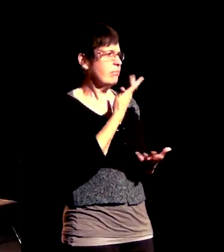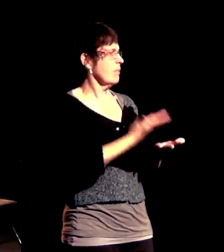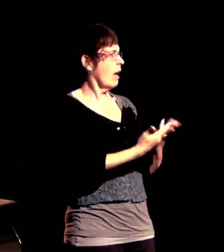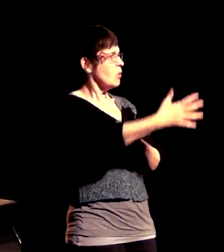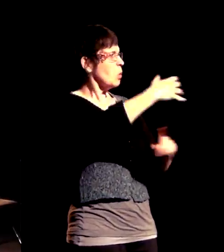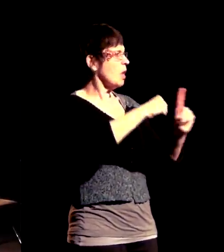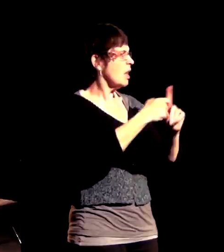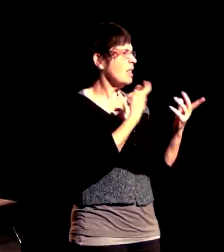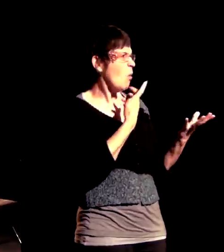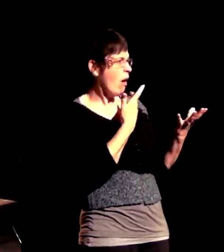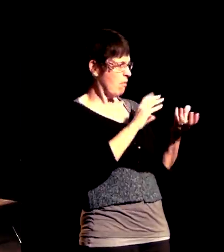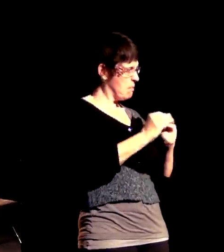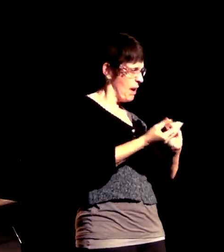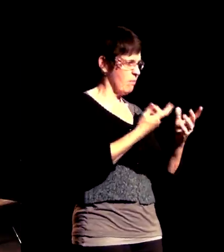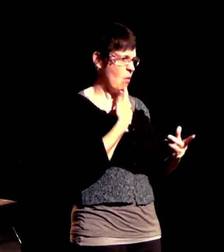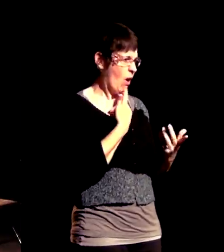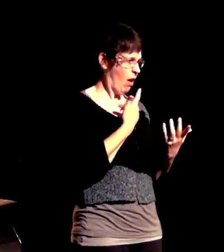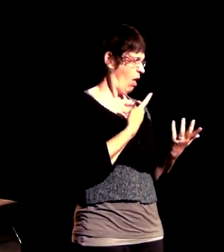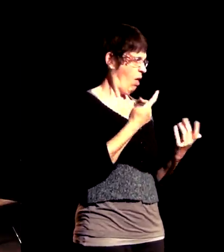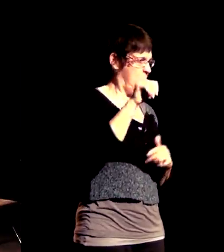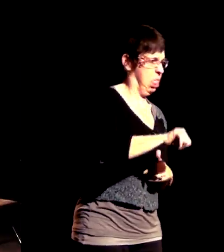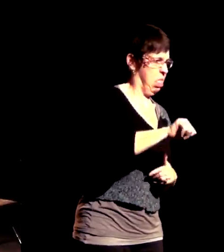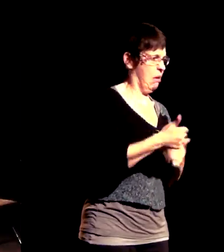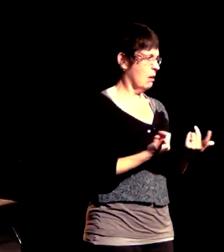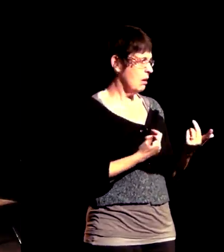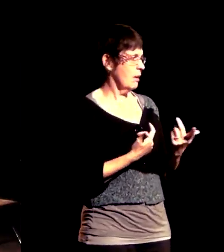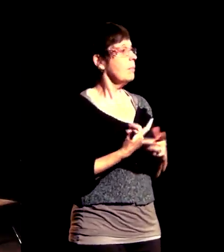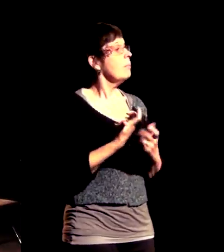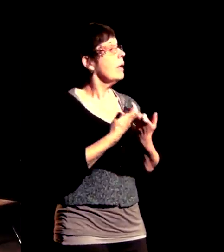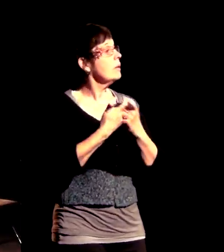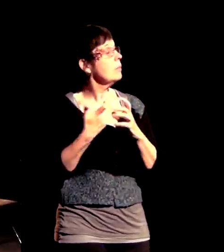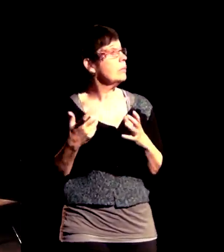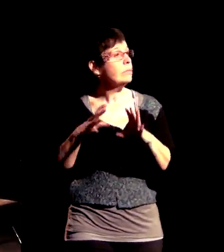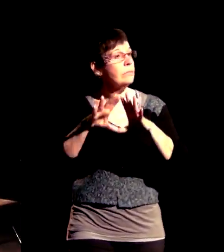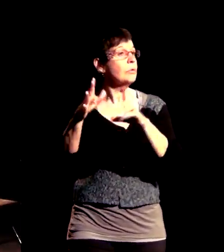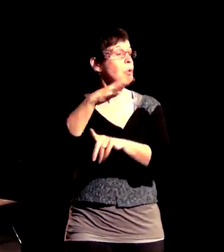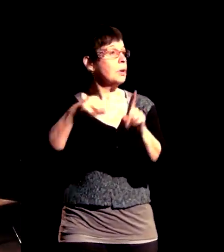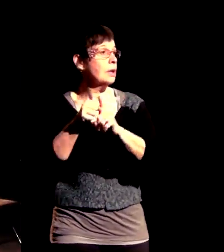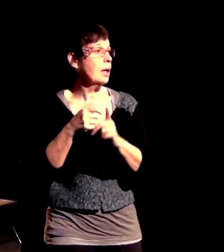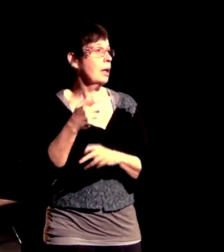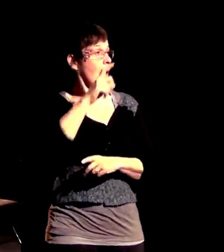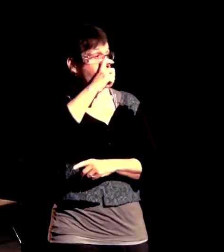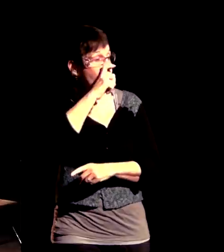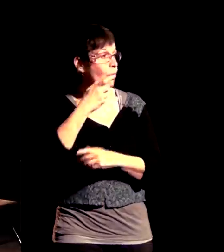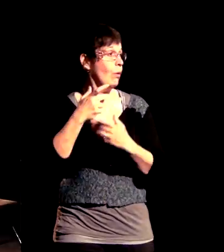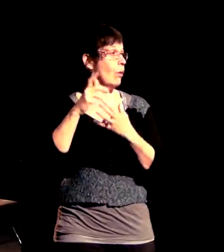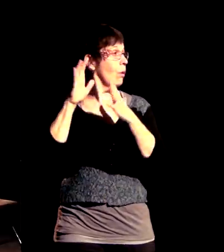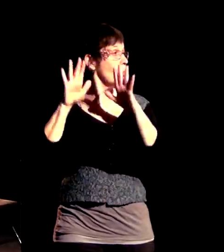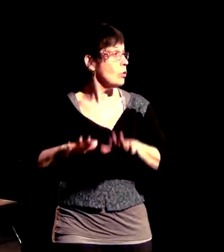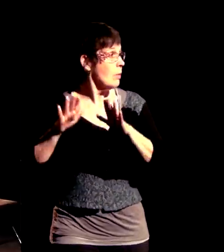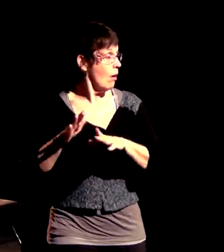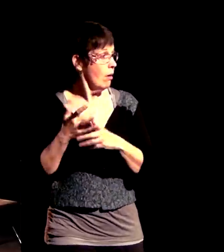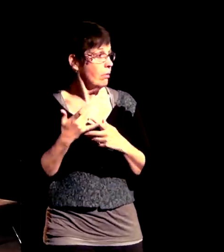société. Déjà, je veux dire, on dit que les sociétés arabo-musulmanes sont sexistes. Regardons le niveau de violence sexiste qui existe dans